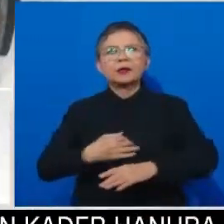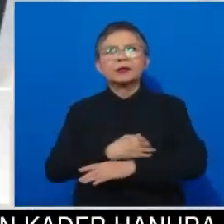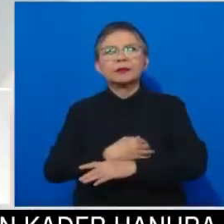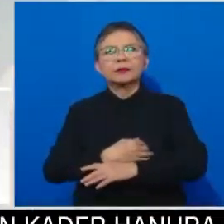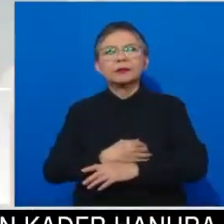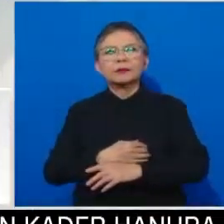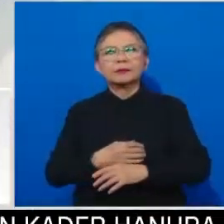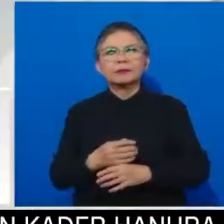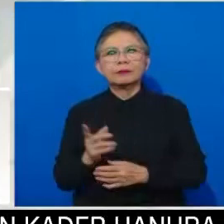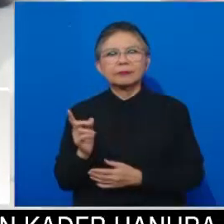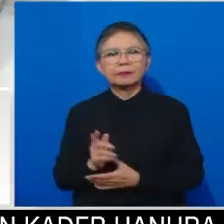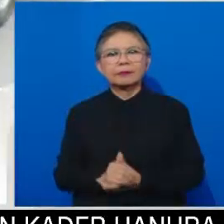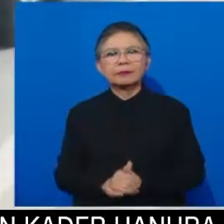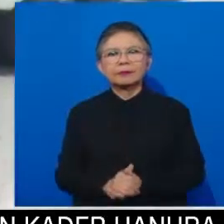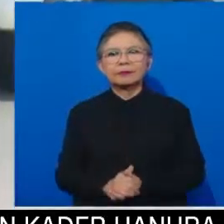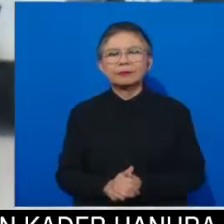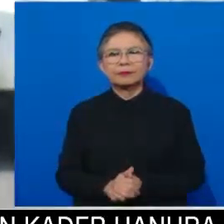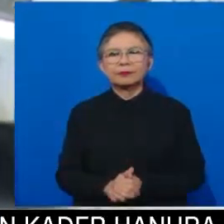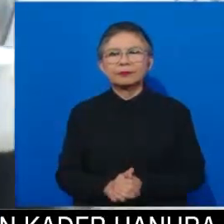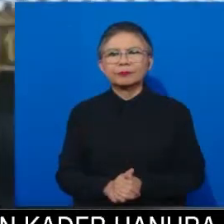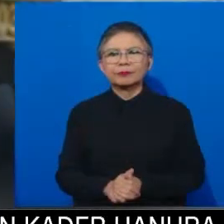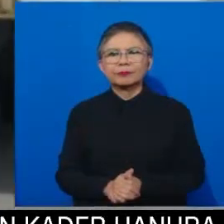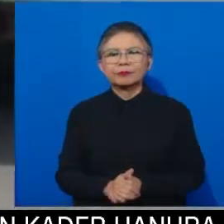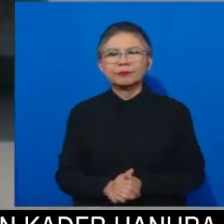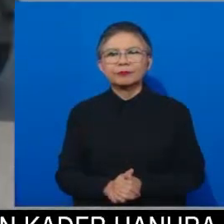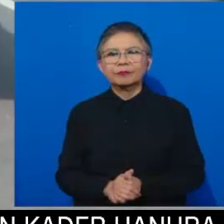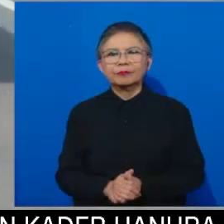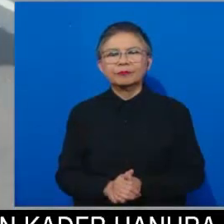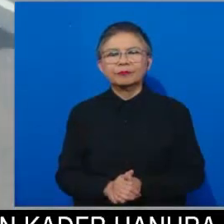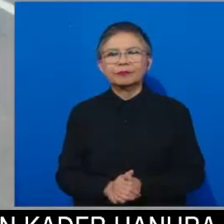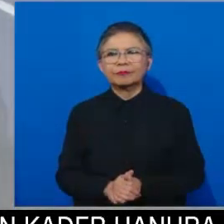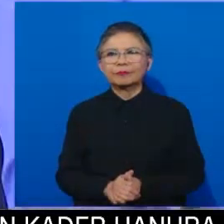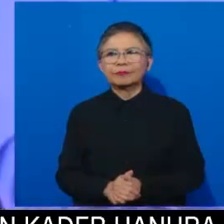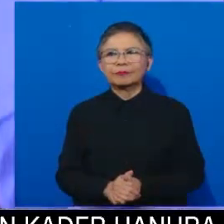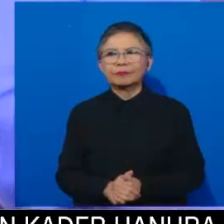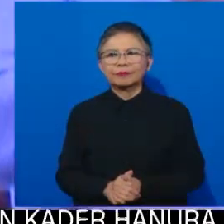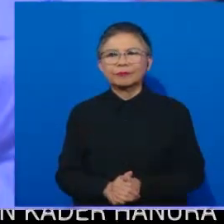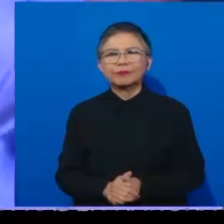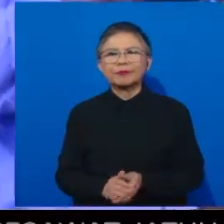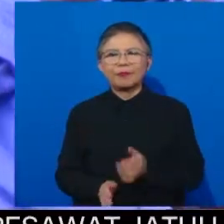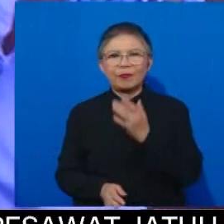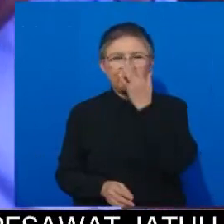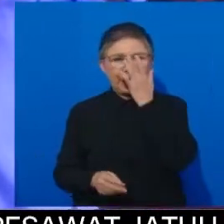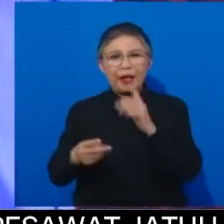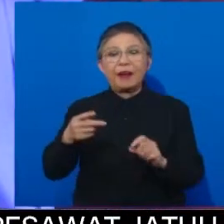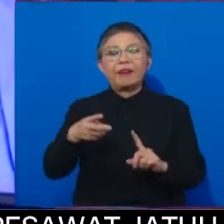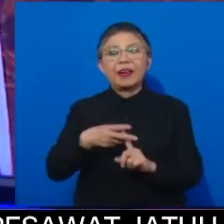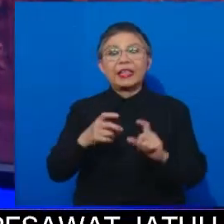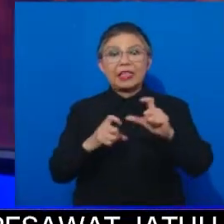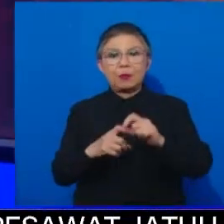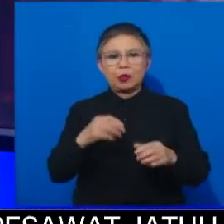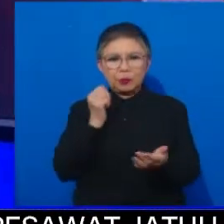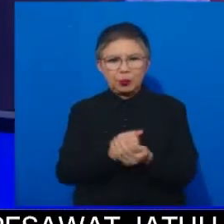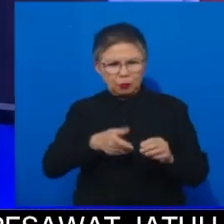yang ditempatkan. Mita Handayani, Jimmy Chandra, Jakarta. Ferdi Sambo, terpidana